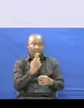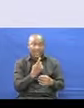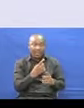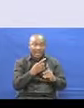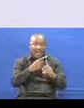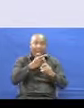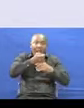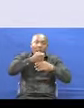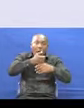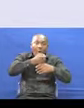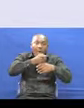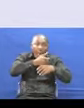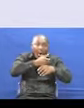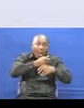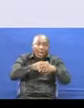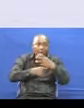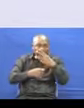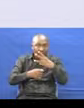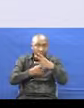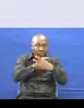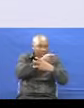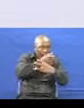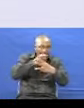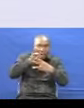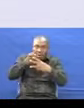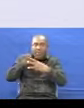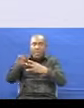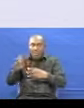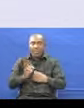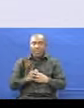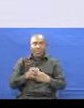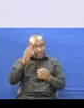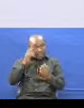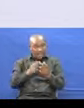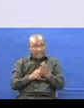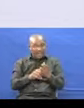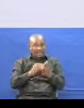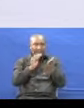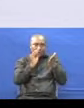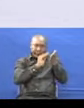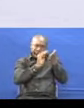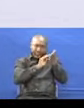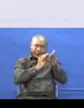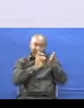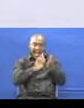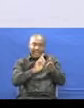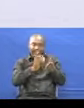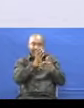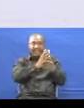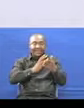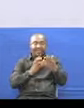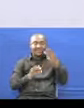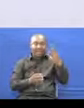Robo tatu. Umeona hii juu tatu. Robo tatu. Kwa hiyo weka kivuli sehemu tatu